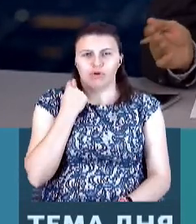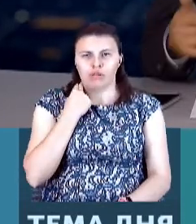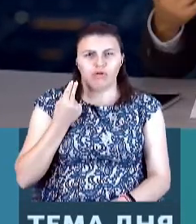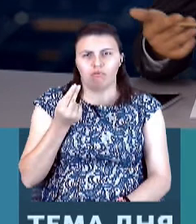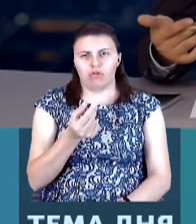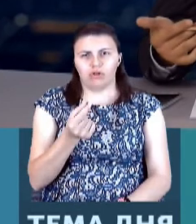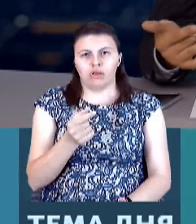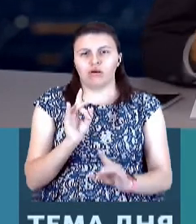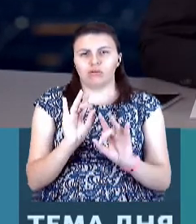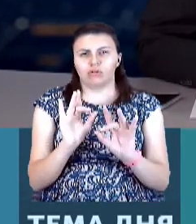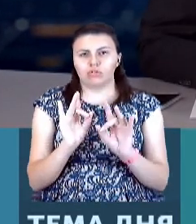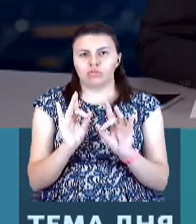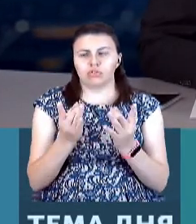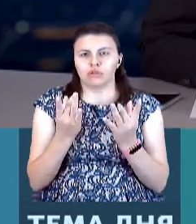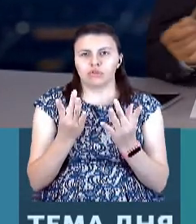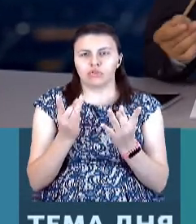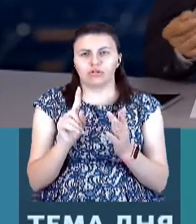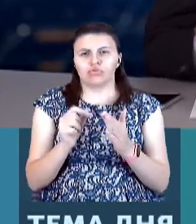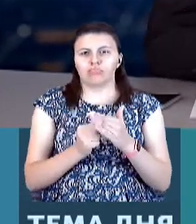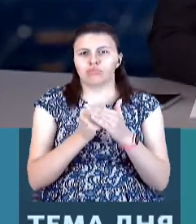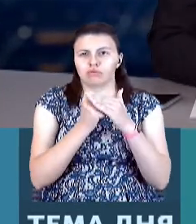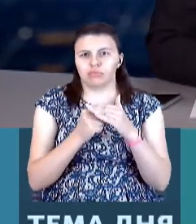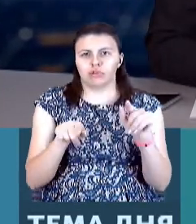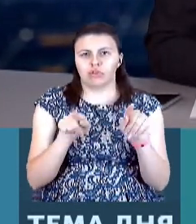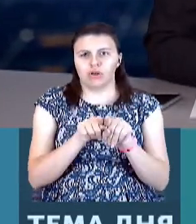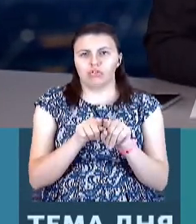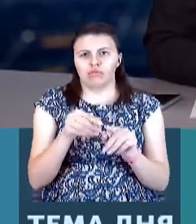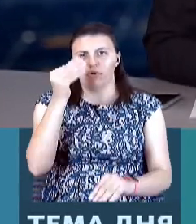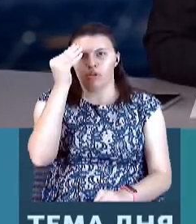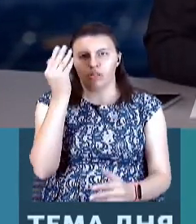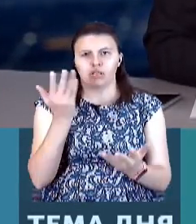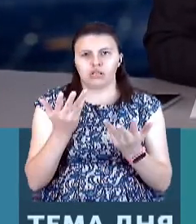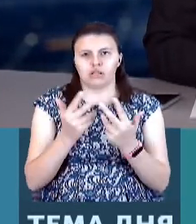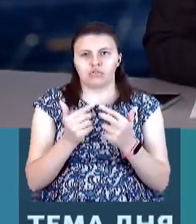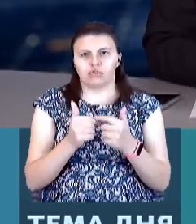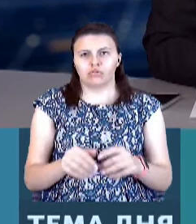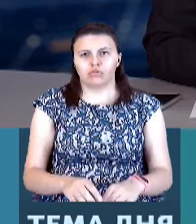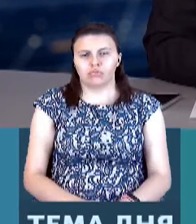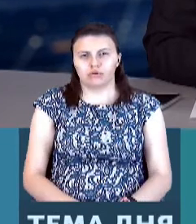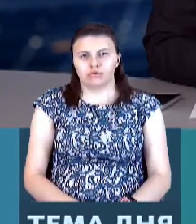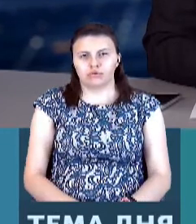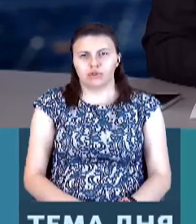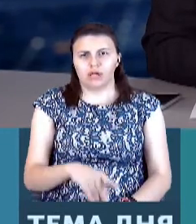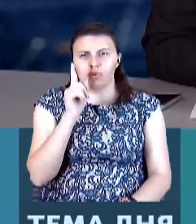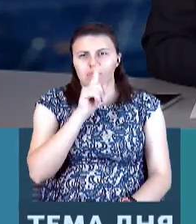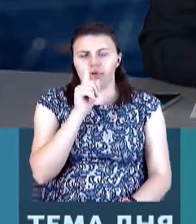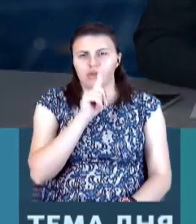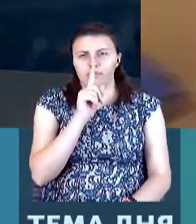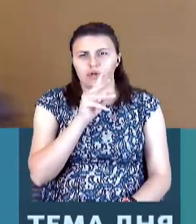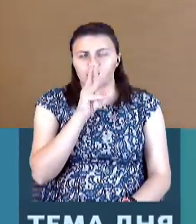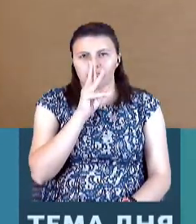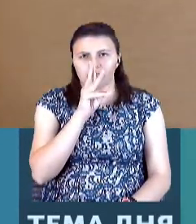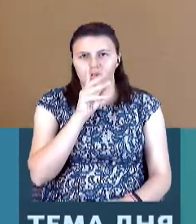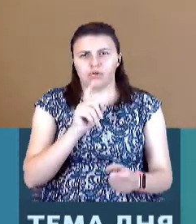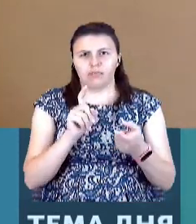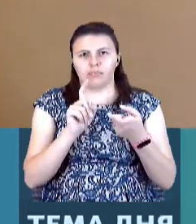дає вам підстави так вважати? Які розрахунки безпосередньо? Мінімальна заробітна плата, до неї